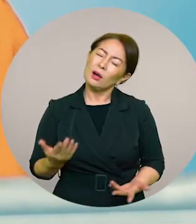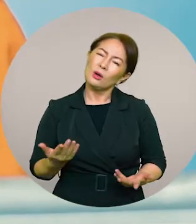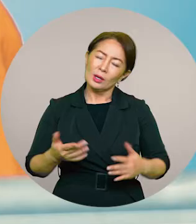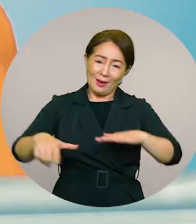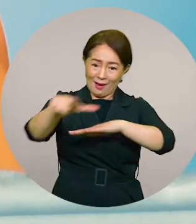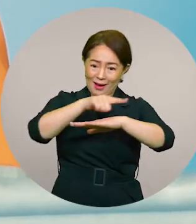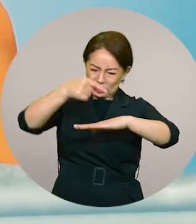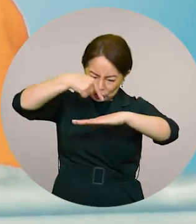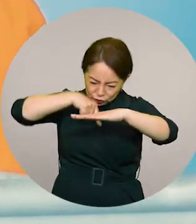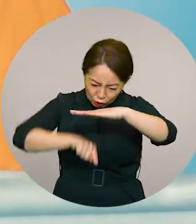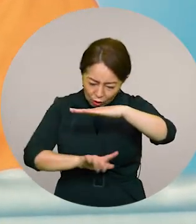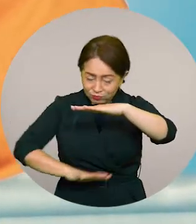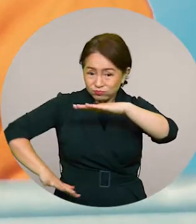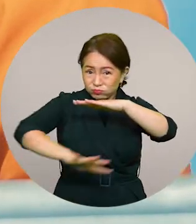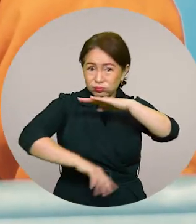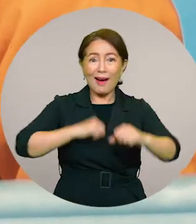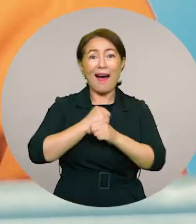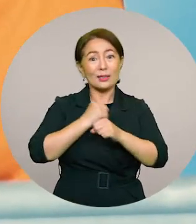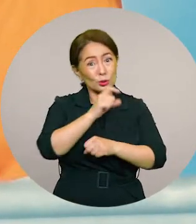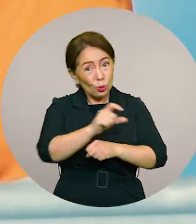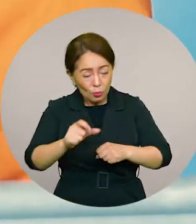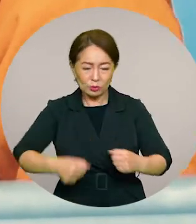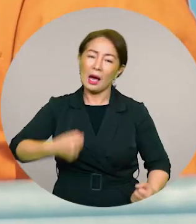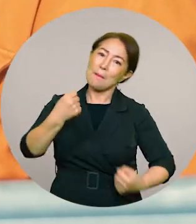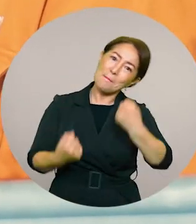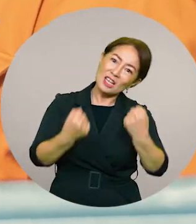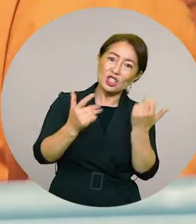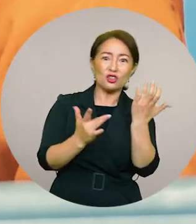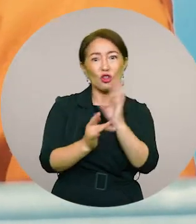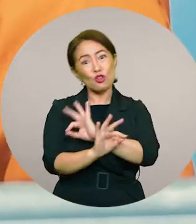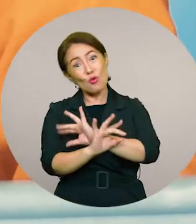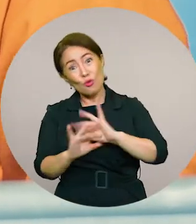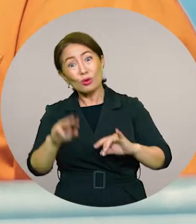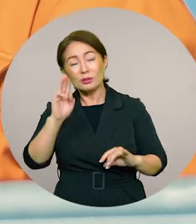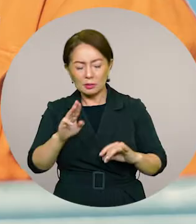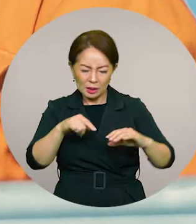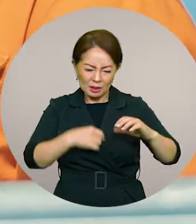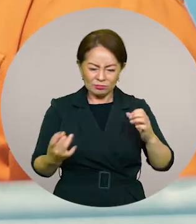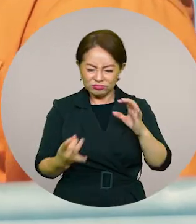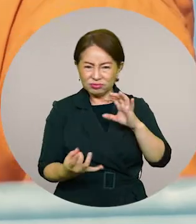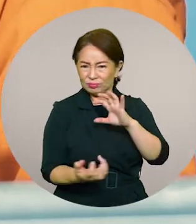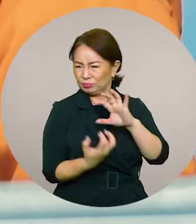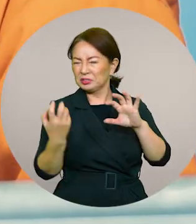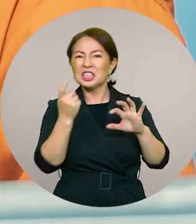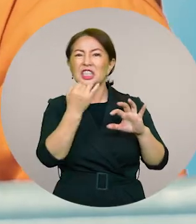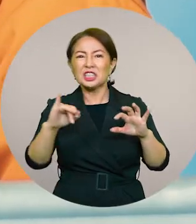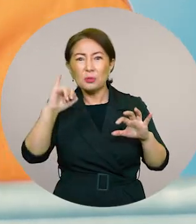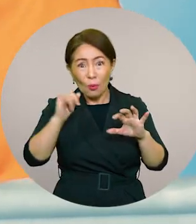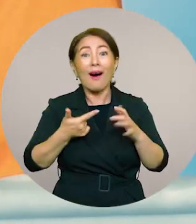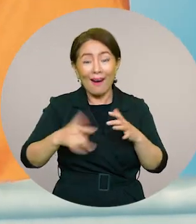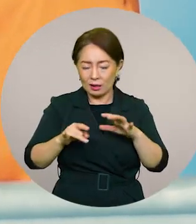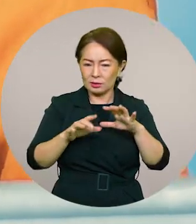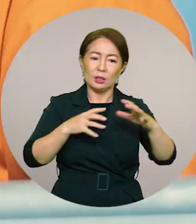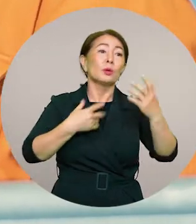Ерөнхийдөө нөгөө доор ажиллаж байгаа ажилчид ашиглаж байгаа тоног төхөөрөмжүүд нь өөрсдөө нөгөө бас нөгөө хортхий ялгаруулдаг байгаа тий. Тэрийг нь